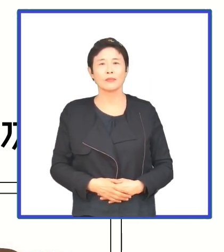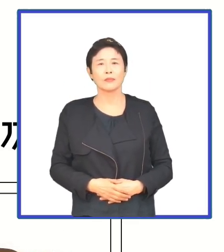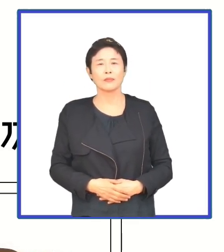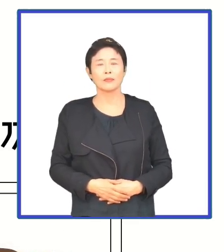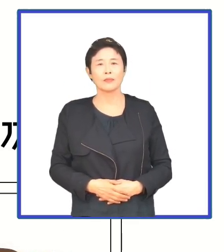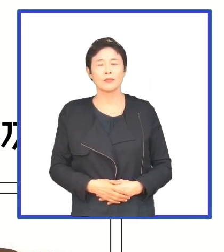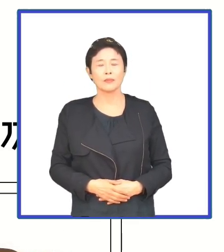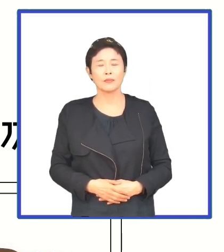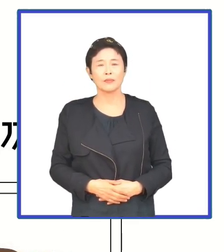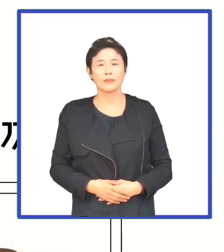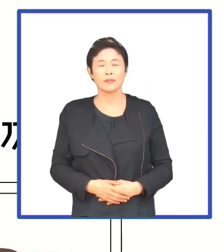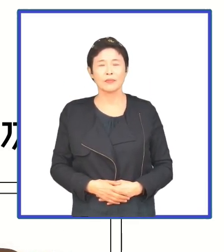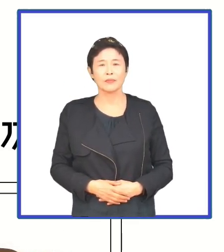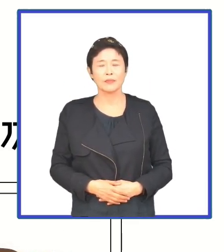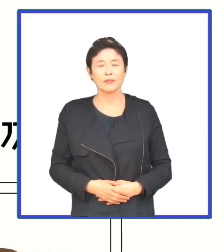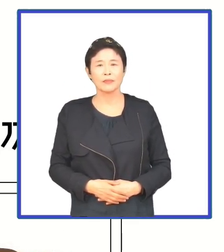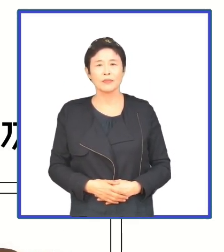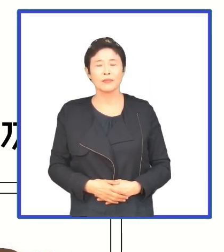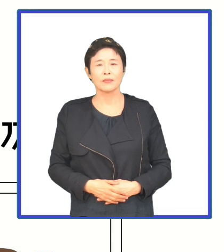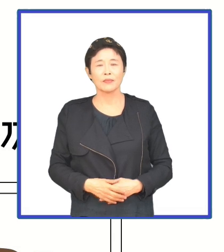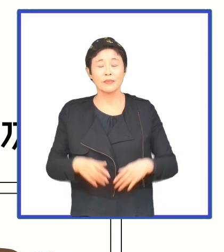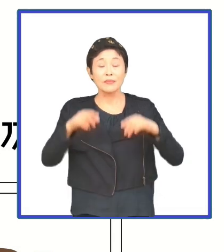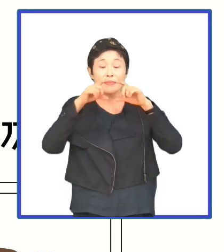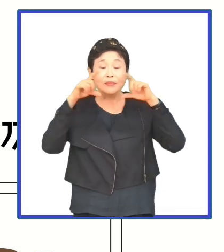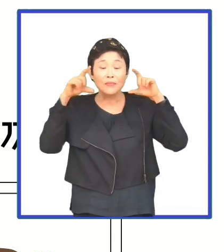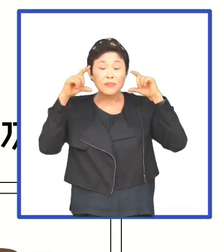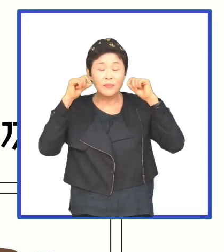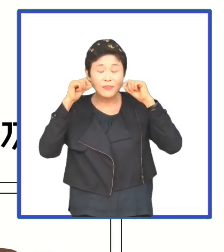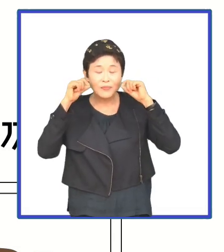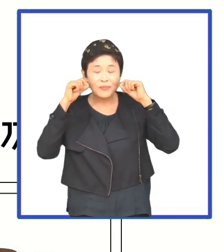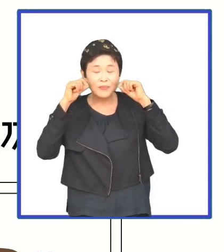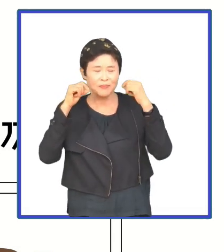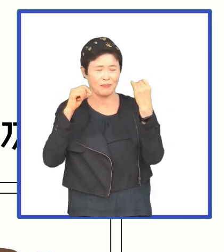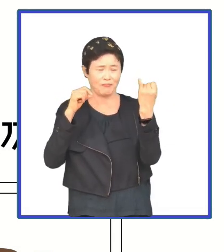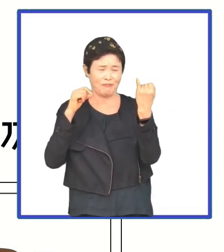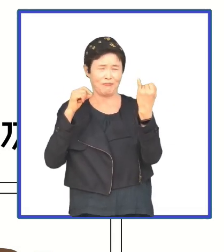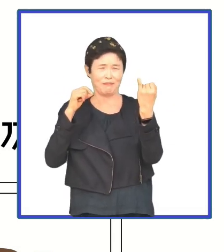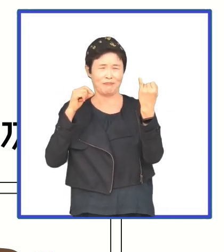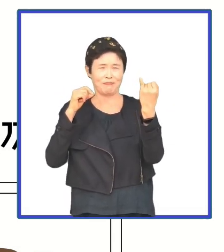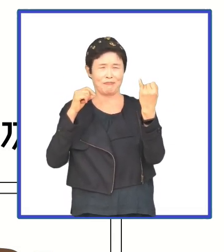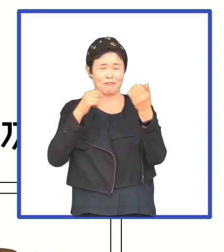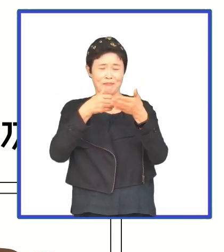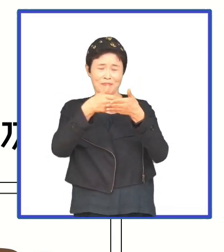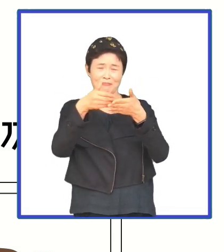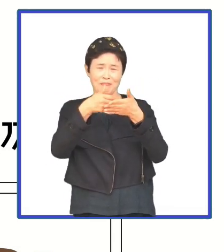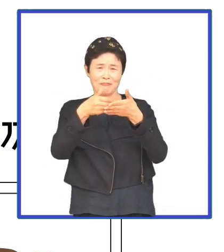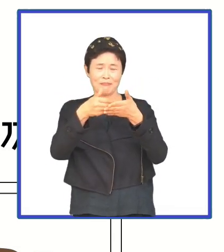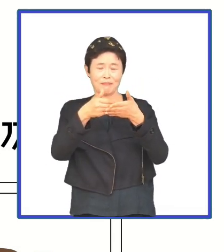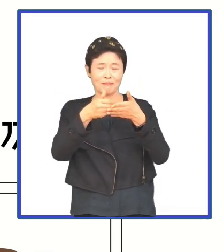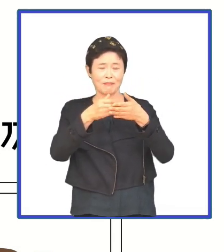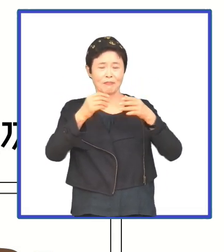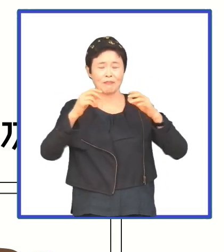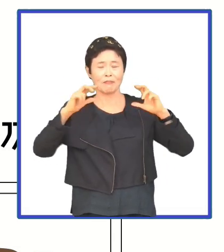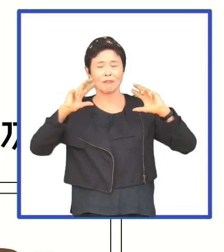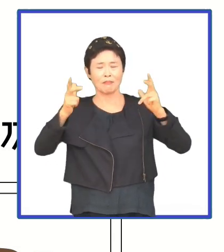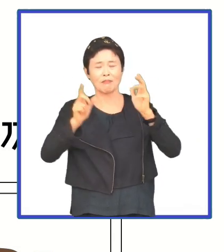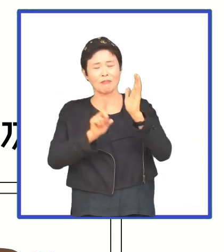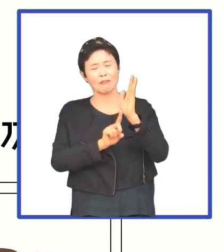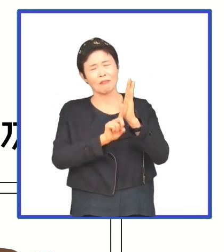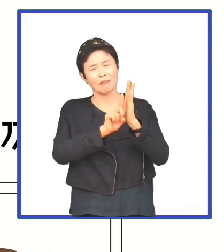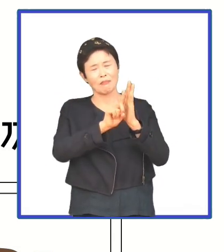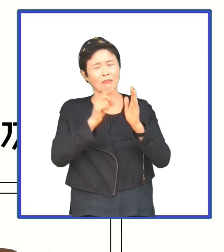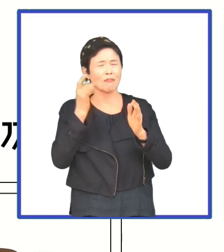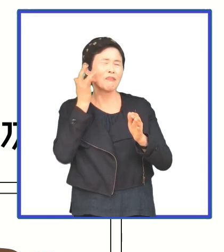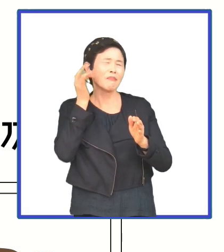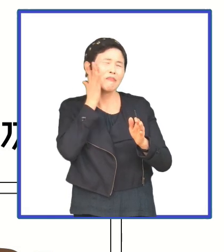우리 마지막 그림을 보도록 할까요? 마스크를 쓰고 있는 여자 그림이 있는데요. 지구가 더워지면서 모기와